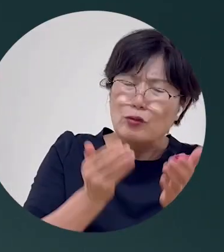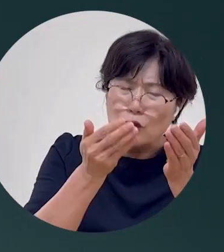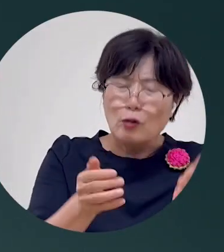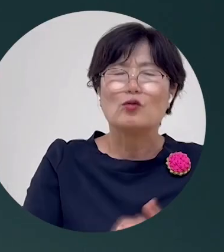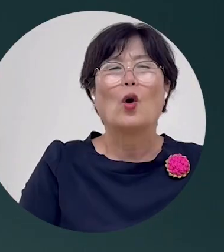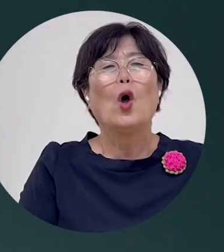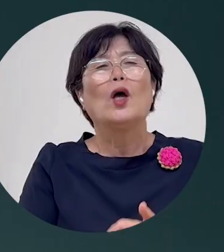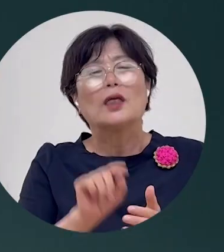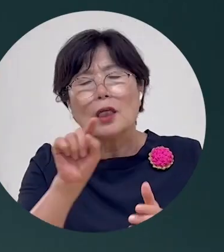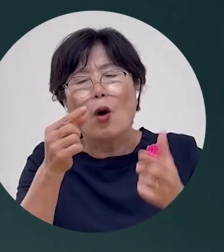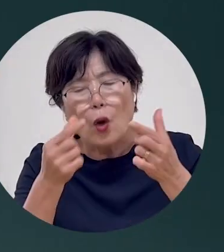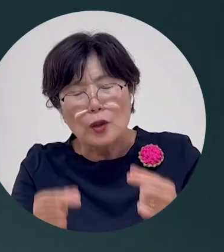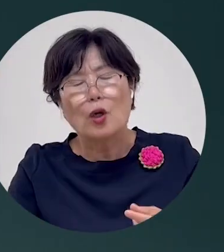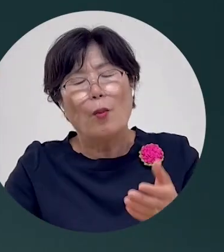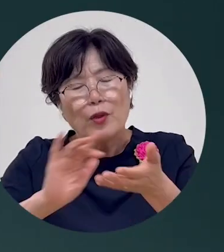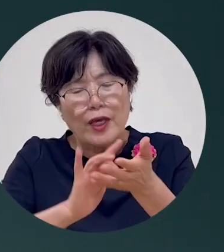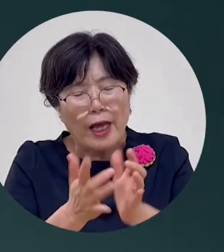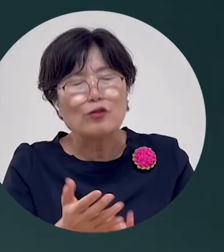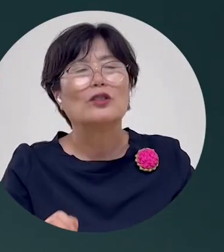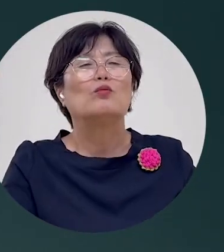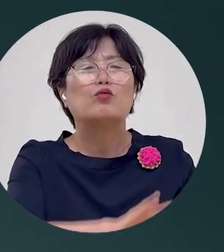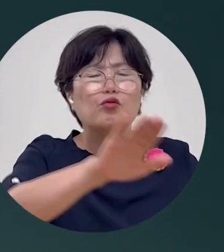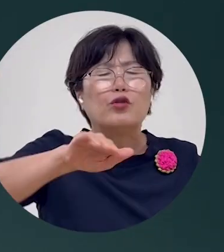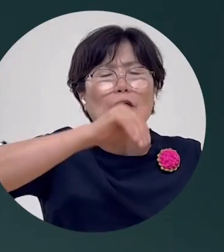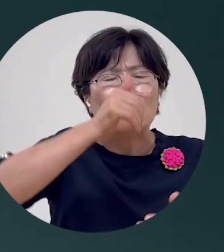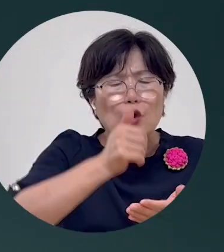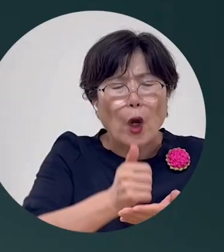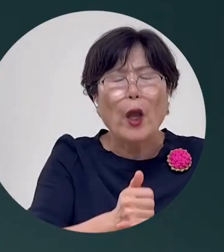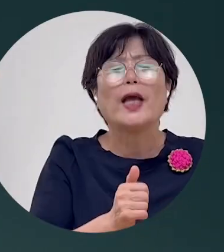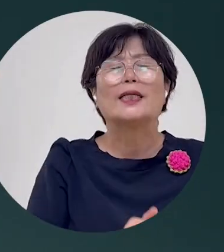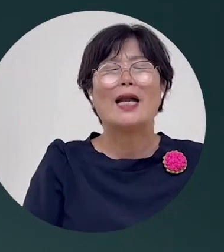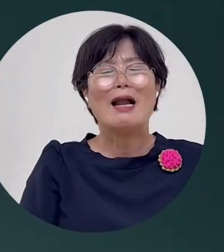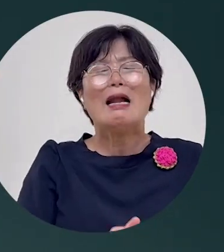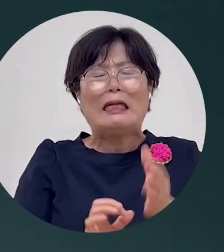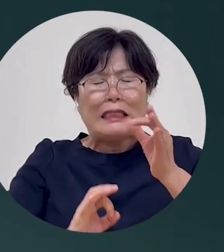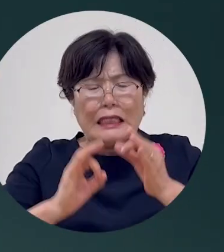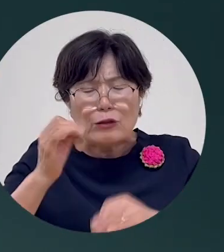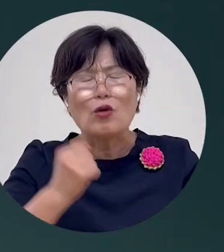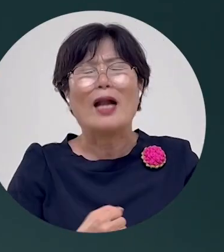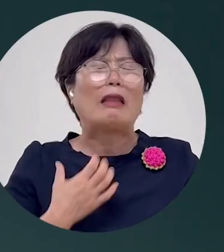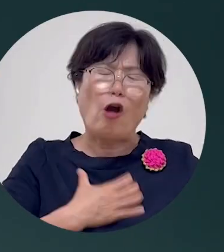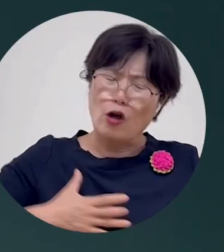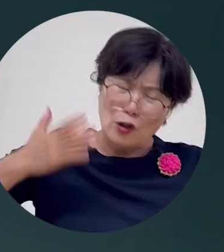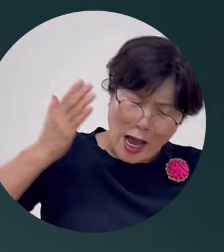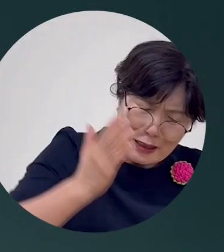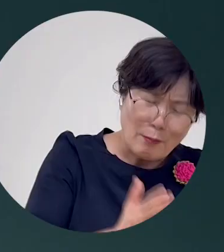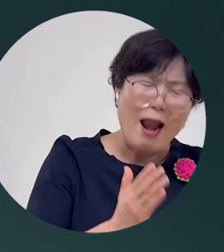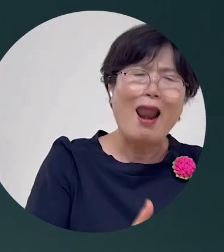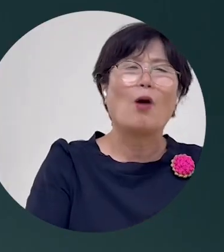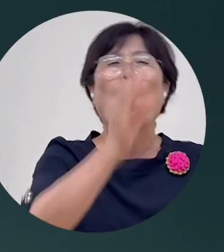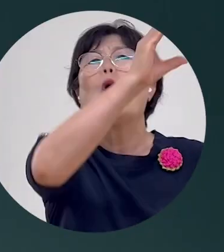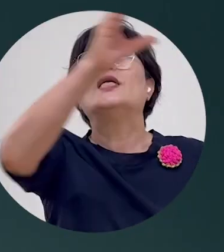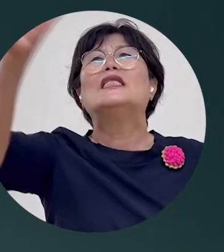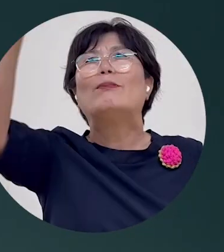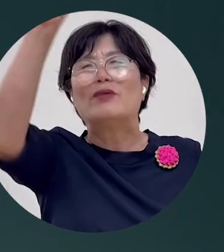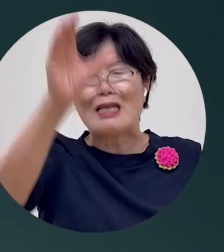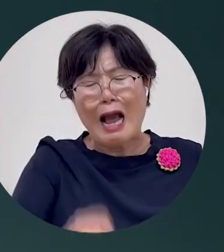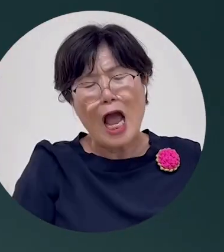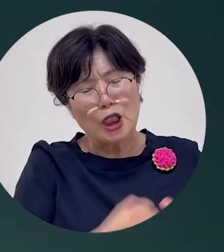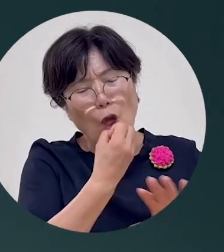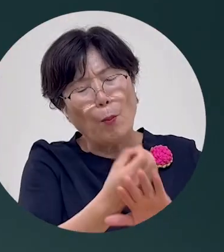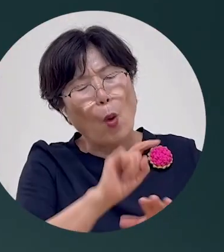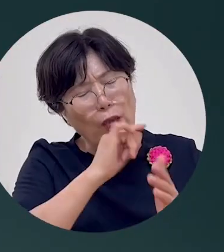예수님은 우리가 죄를 지을 때 걱정하지 말라고 하시면서 십자가에서 보혈을